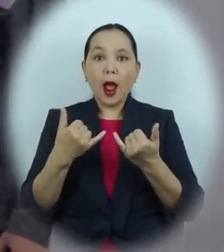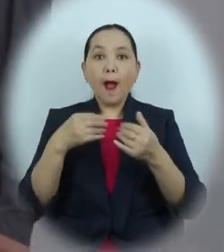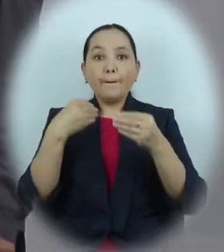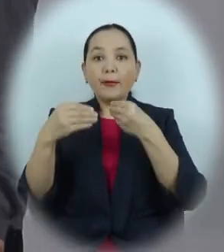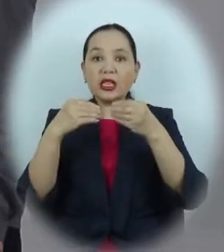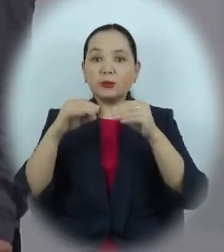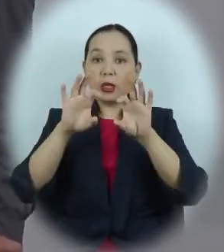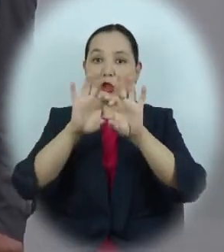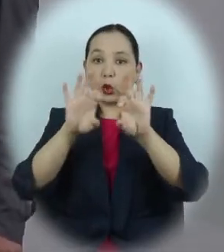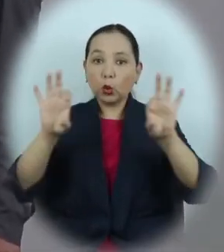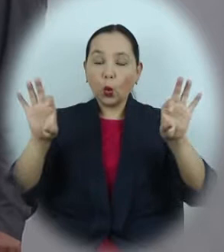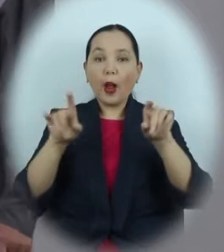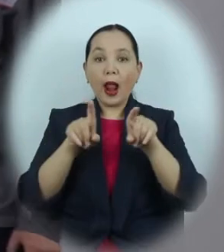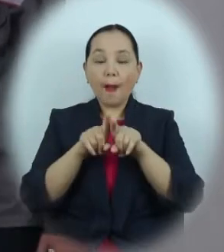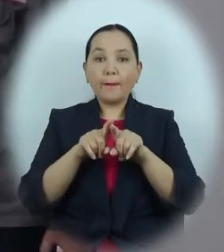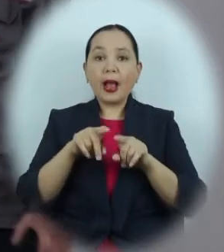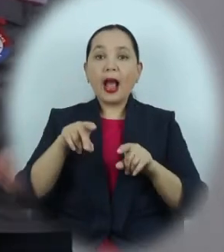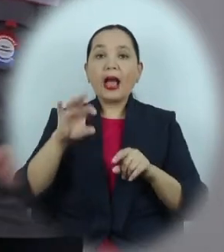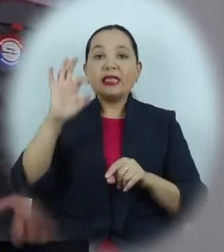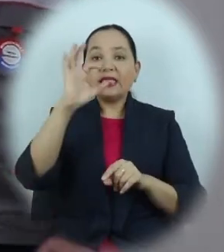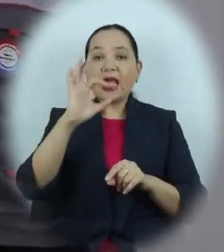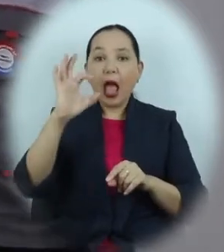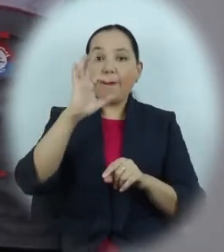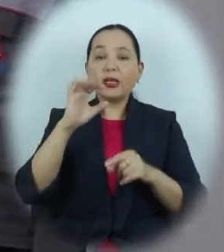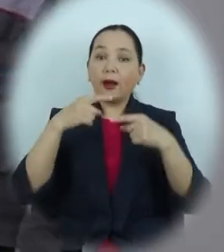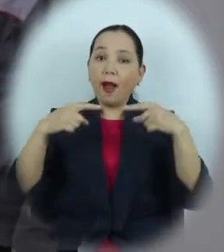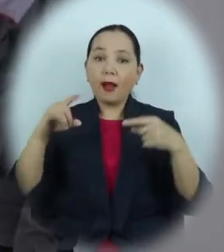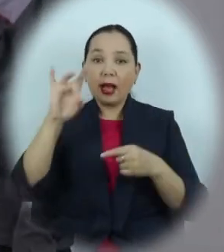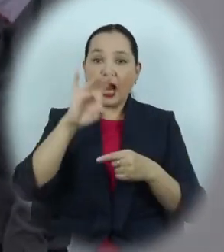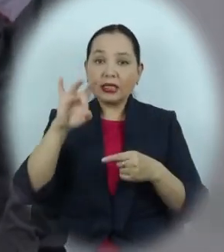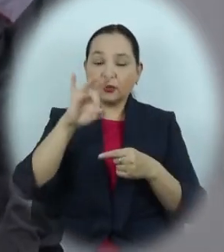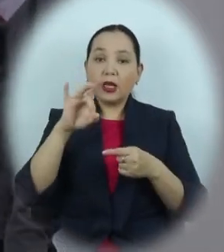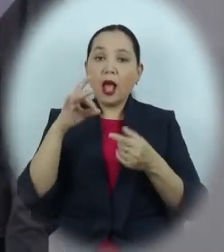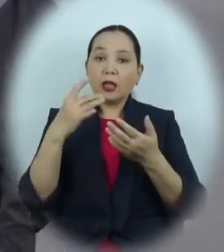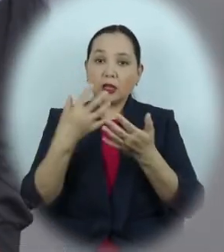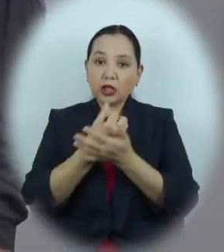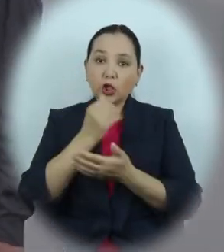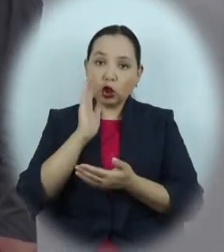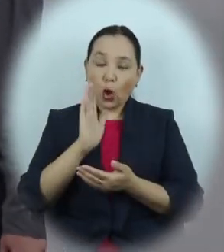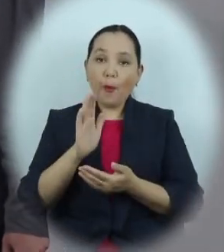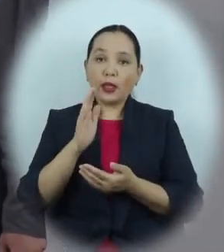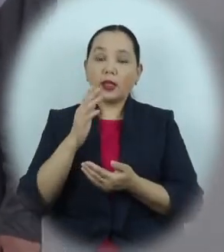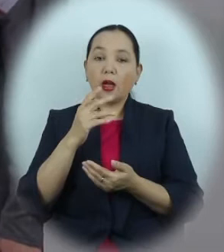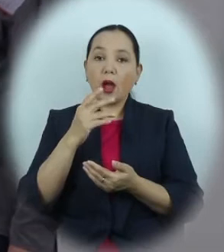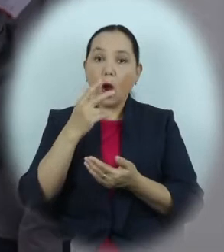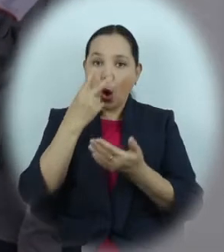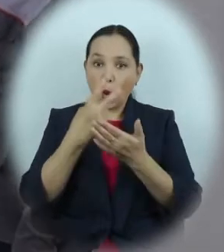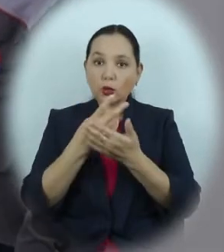plastmassa turbalarimizdan diametr har xil razmerdagi turbalardan tashkil topadi. Mana sxemasida ko'rsatib o'tilgan